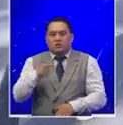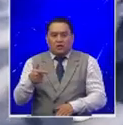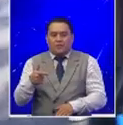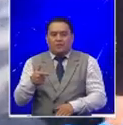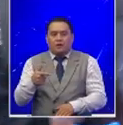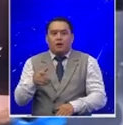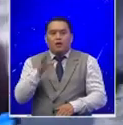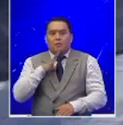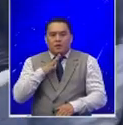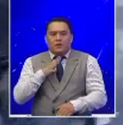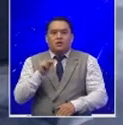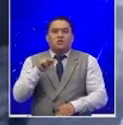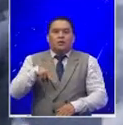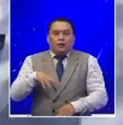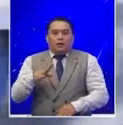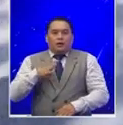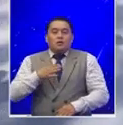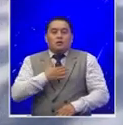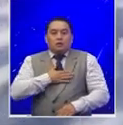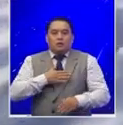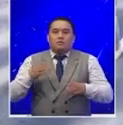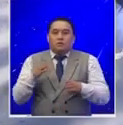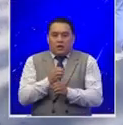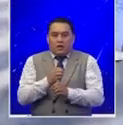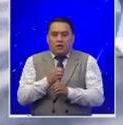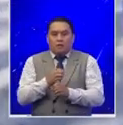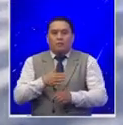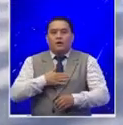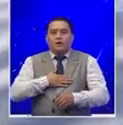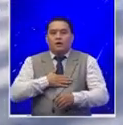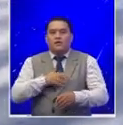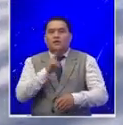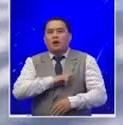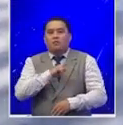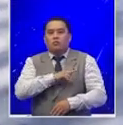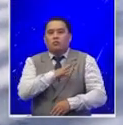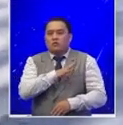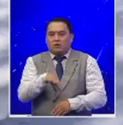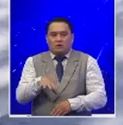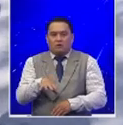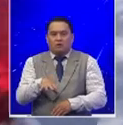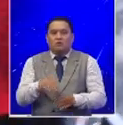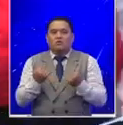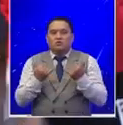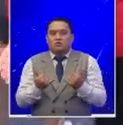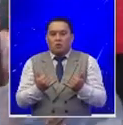Когда была чрезвычайная ситуация, нам его сокращали. Да мы толком и не работали. А сейчас должны по